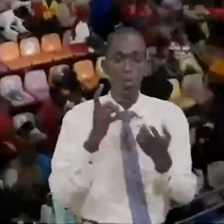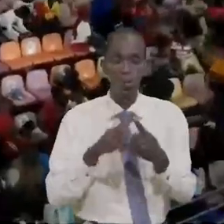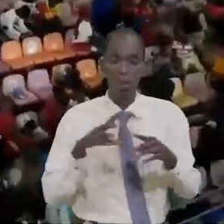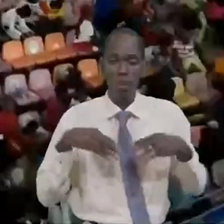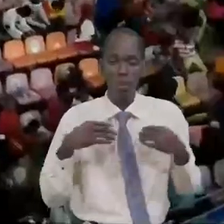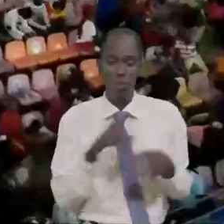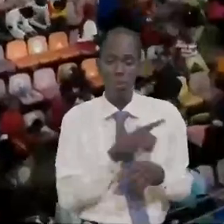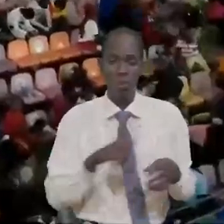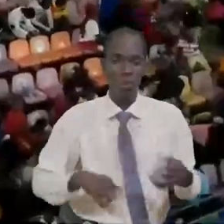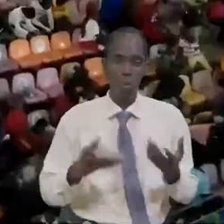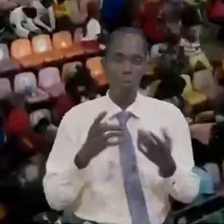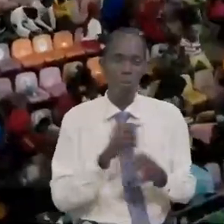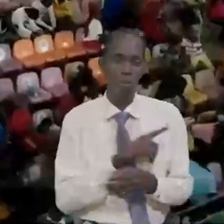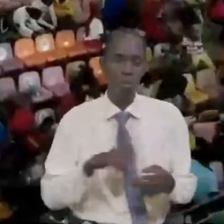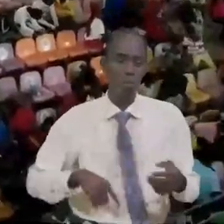main